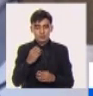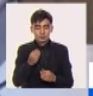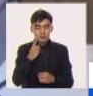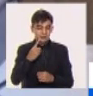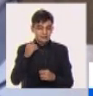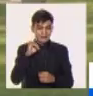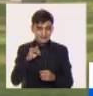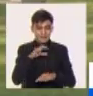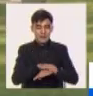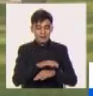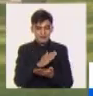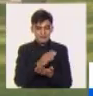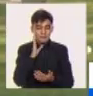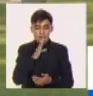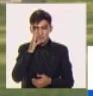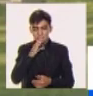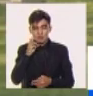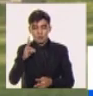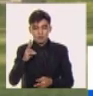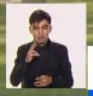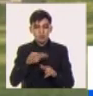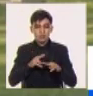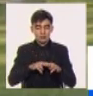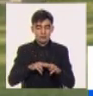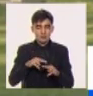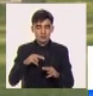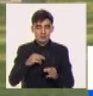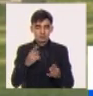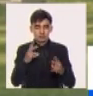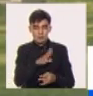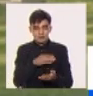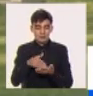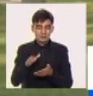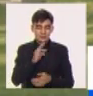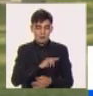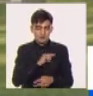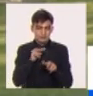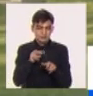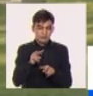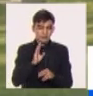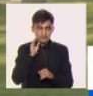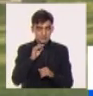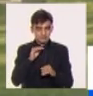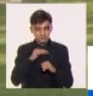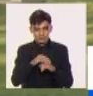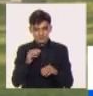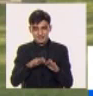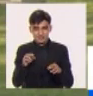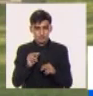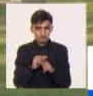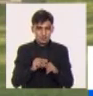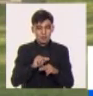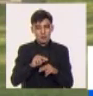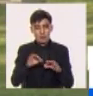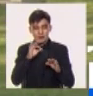один интересный факт. Родителям, которым пришлось отказаться от работы, чтобы контролировать весь учебный процесс,